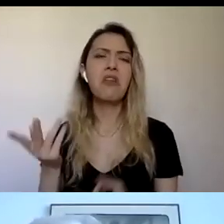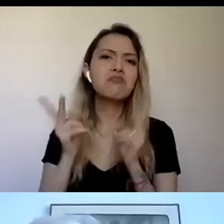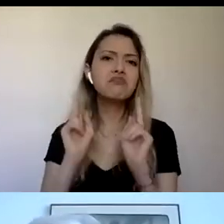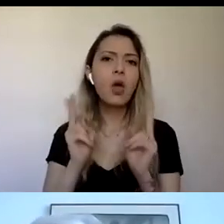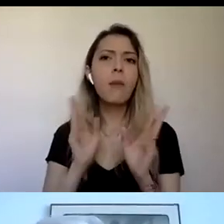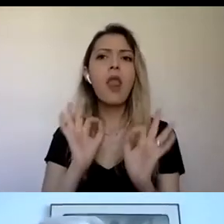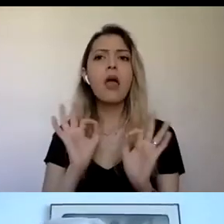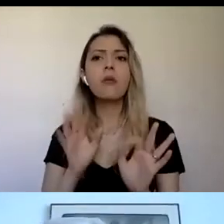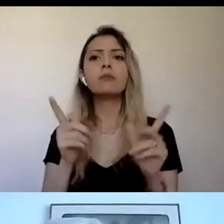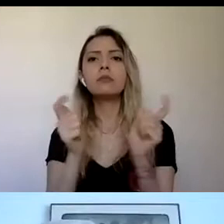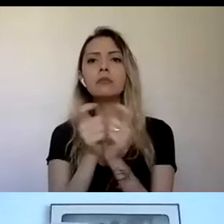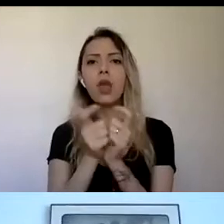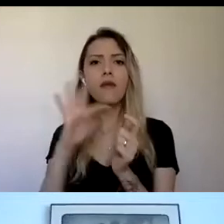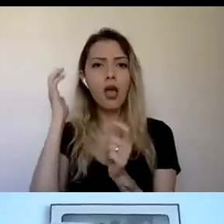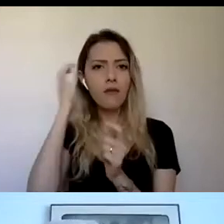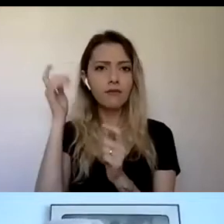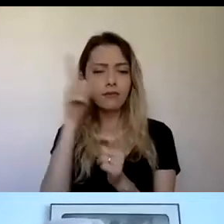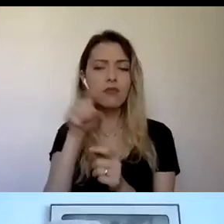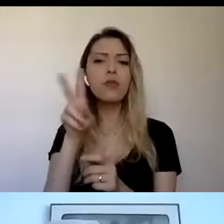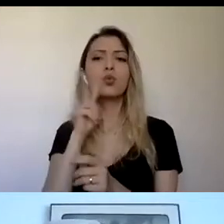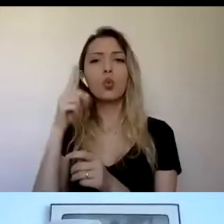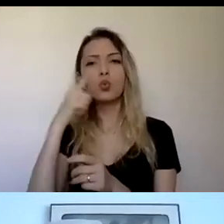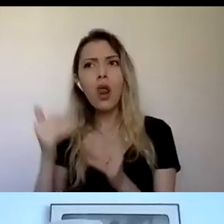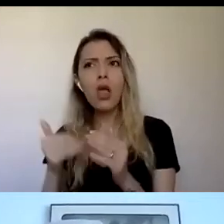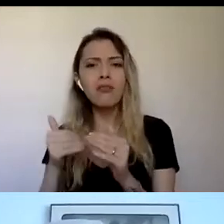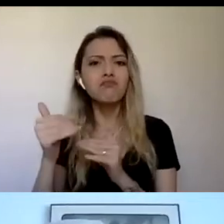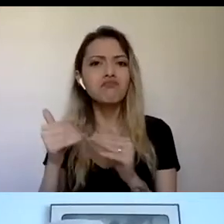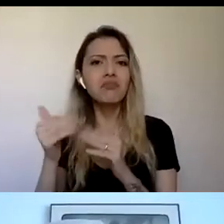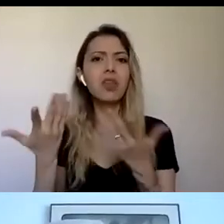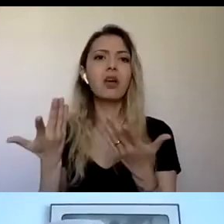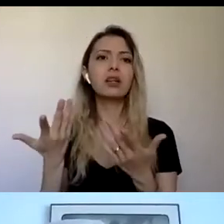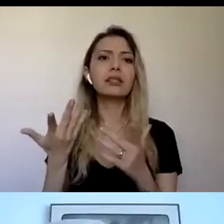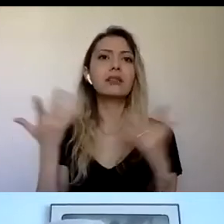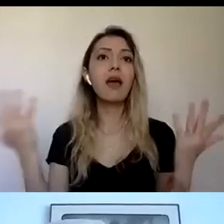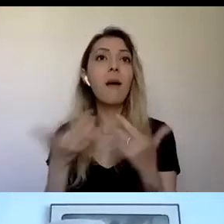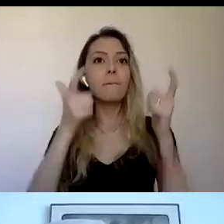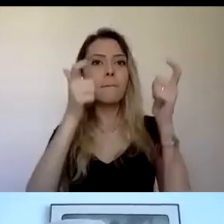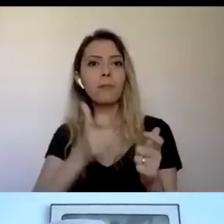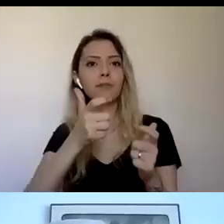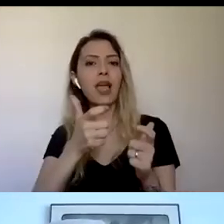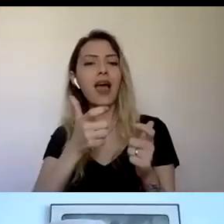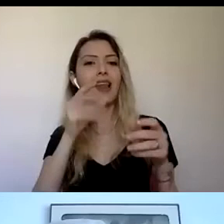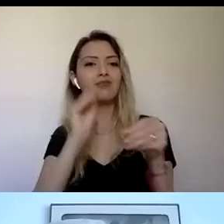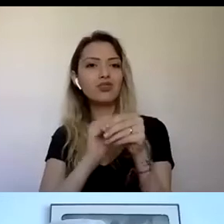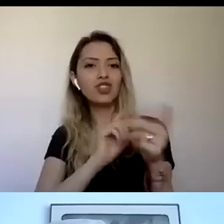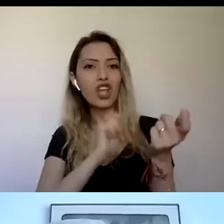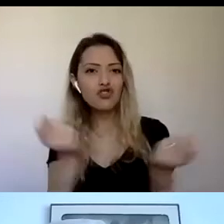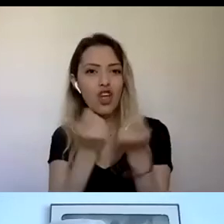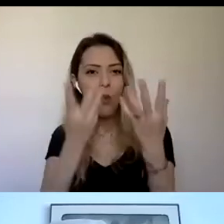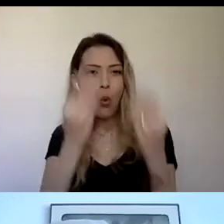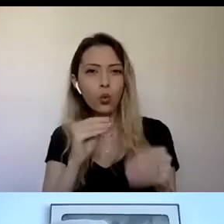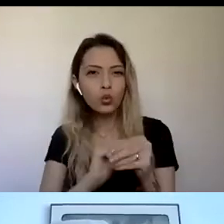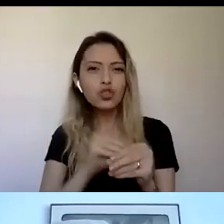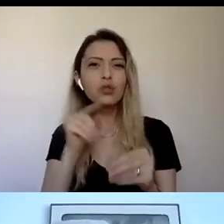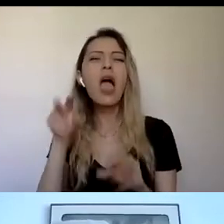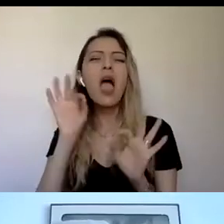örgütleri sonuca daha yakın, daha sahada oldukları için buna bakmaya eğimli